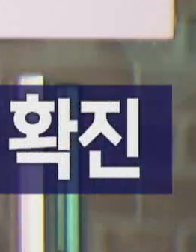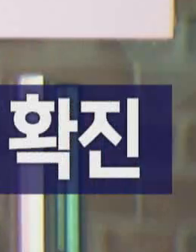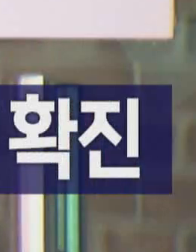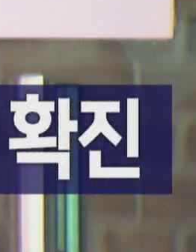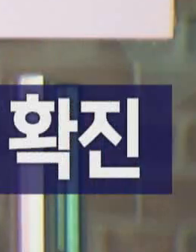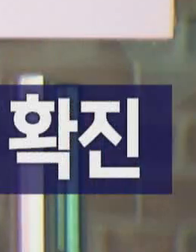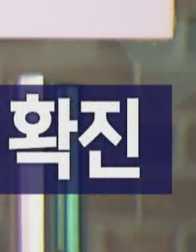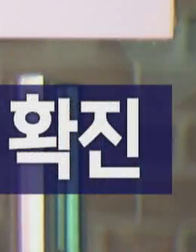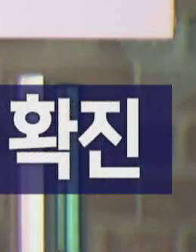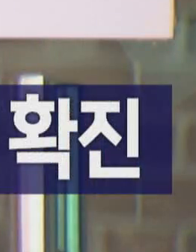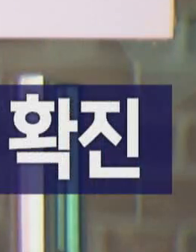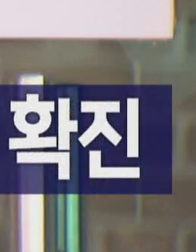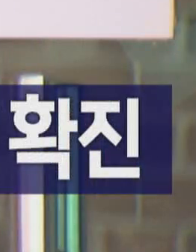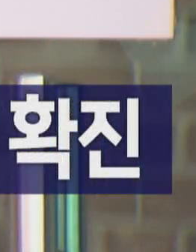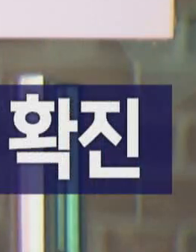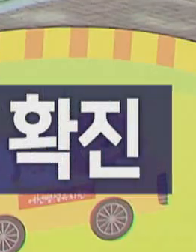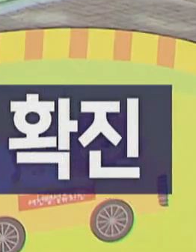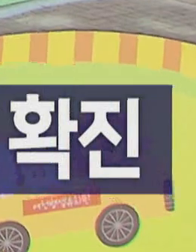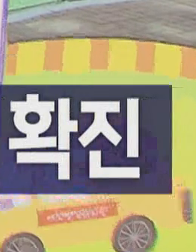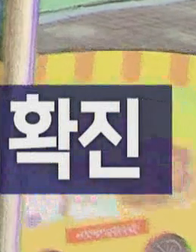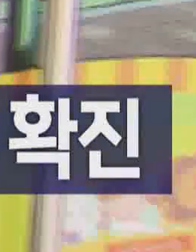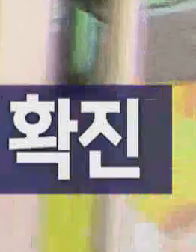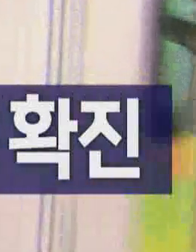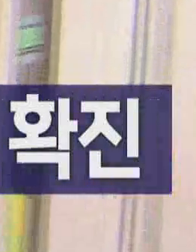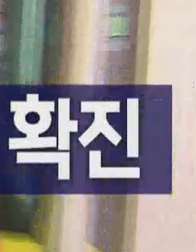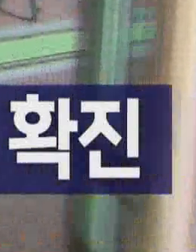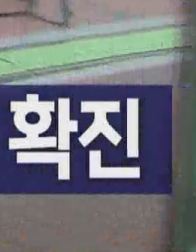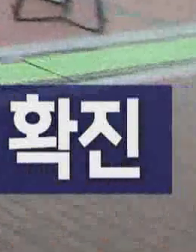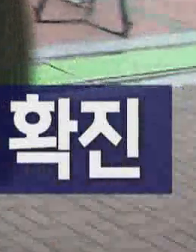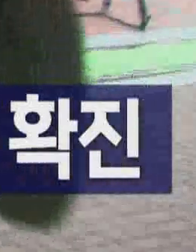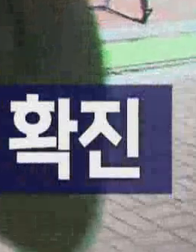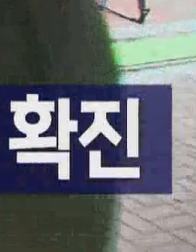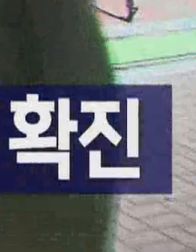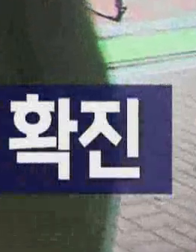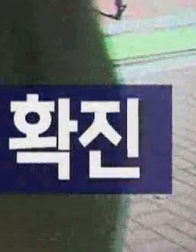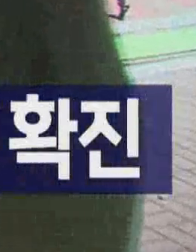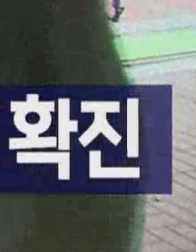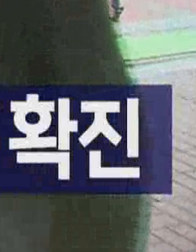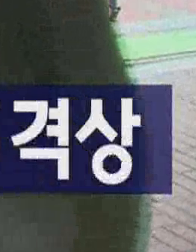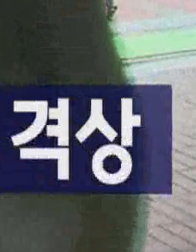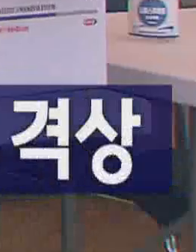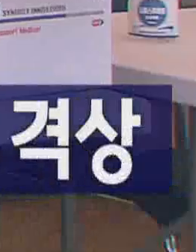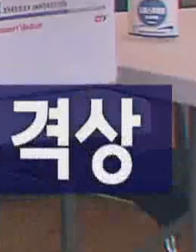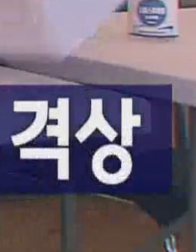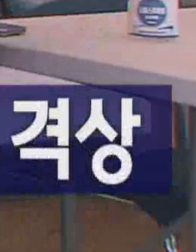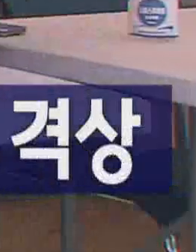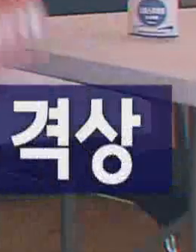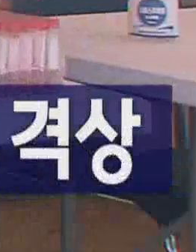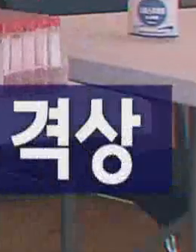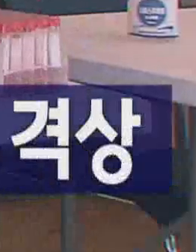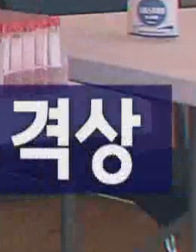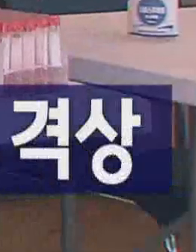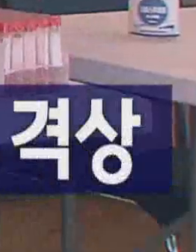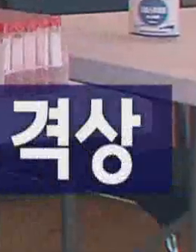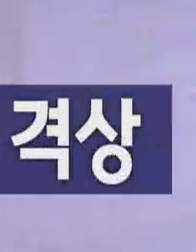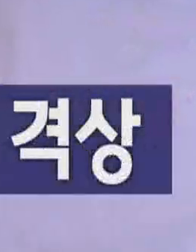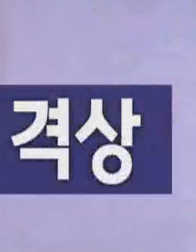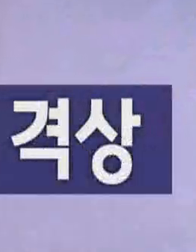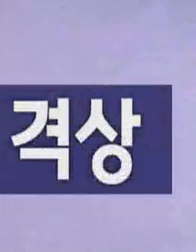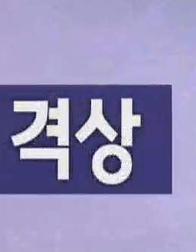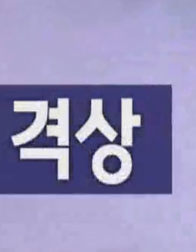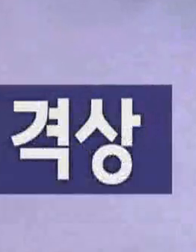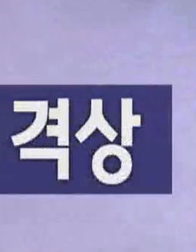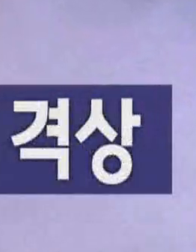여수의 한 초등학교 병설 유치원 학생 10여 명이 코로나의 무더기로 감염됐습니다. 코로나 상황이 심각해짐에 따라 여수시는